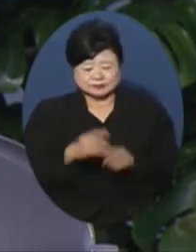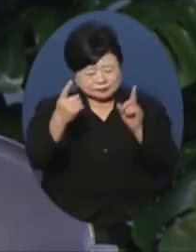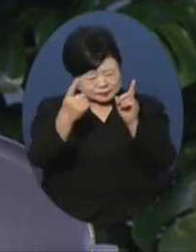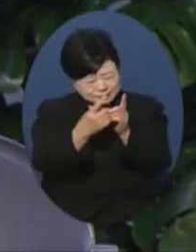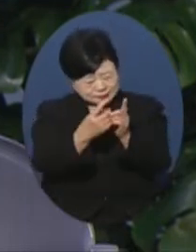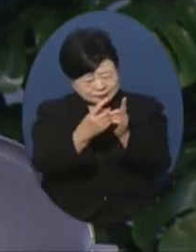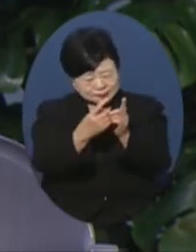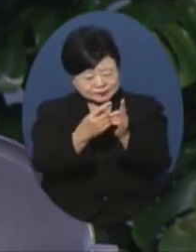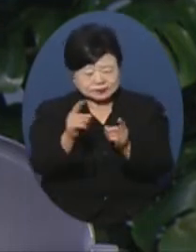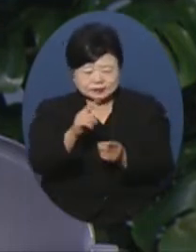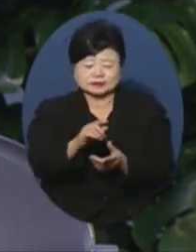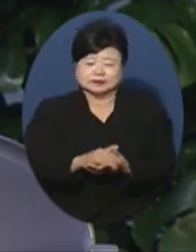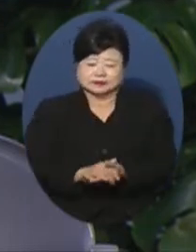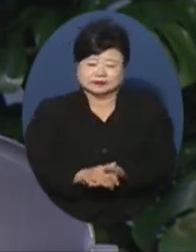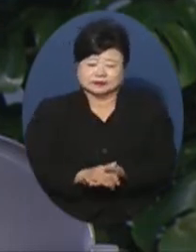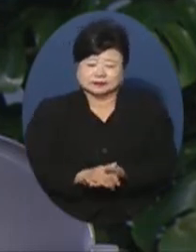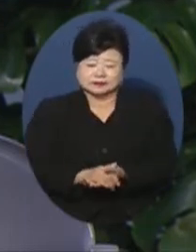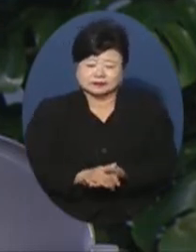어려움도